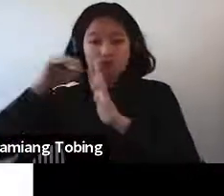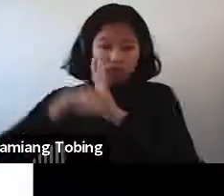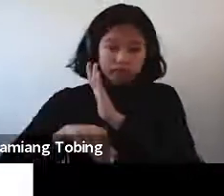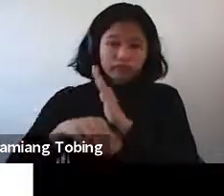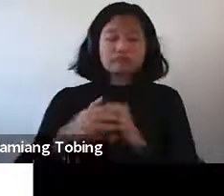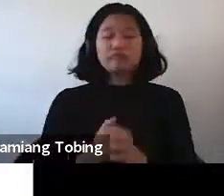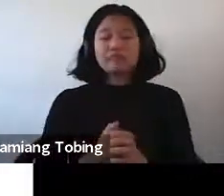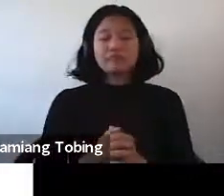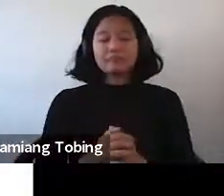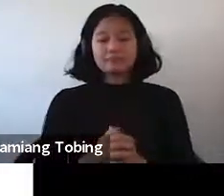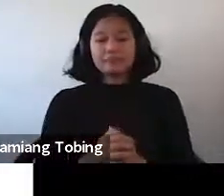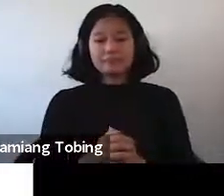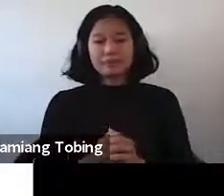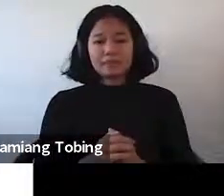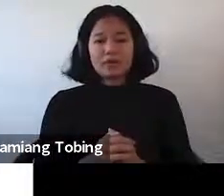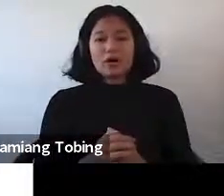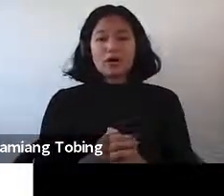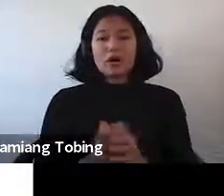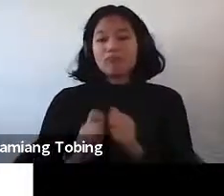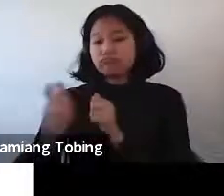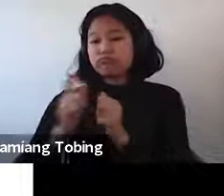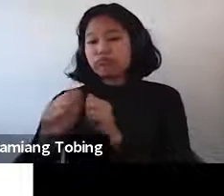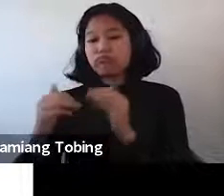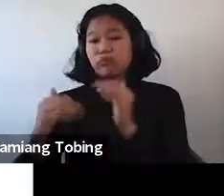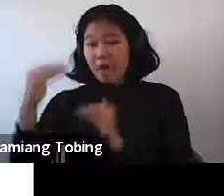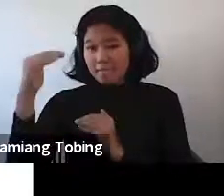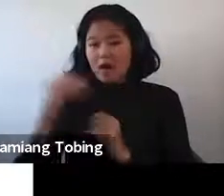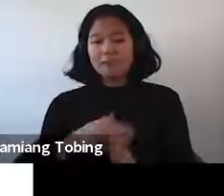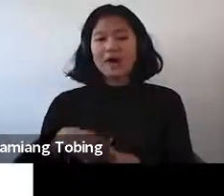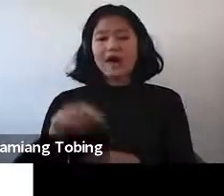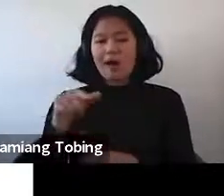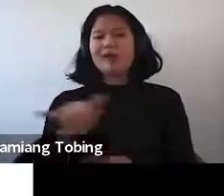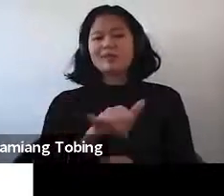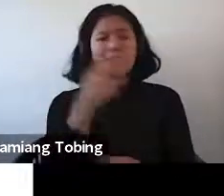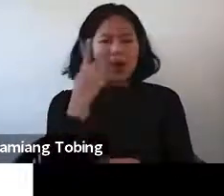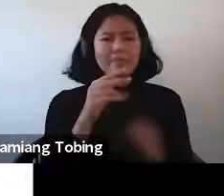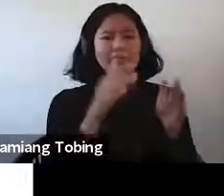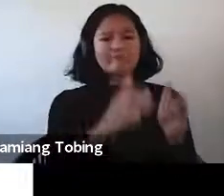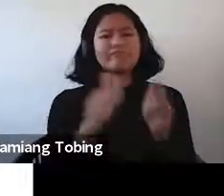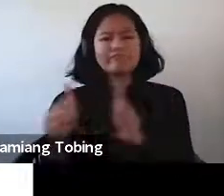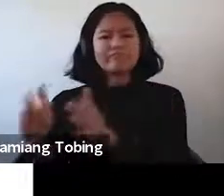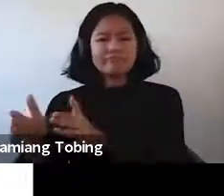berkurang, pengeluaran bertambah, itu juga bisa dilihat di sektor-sektor